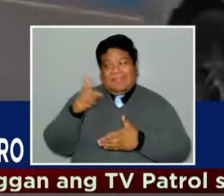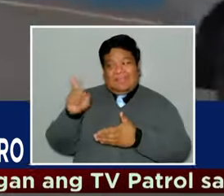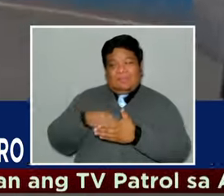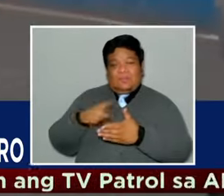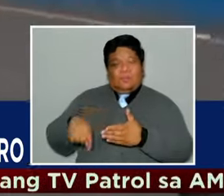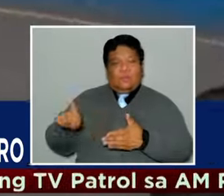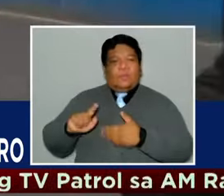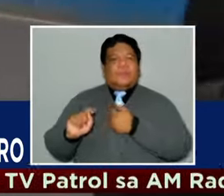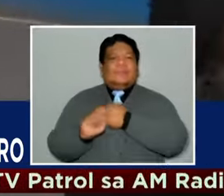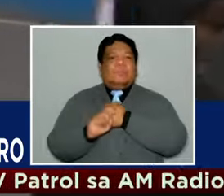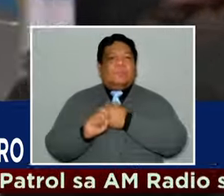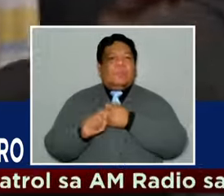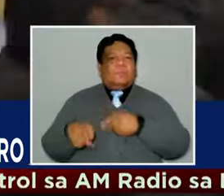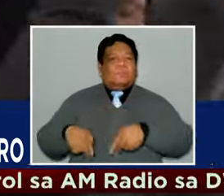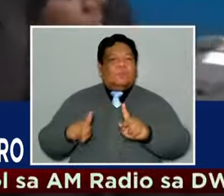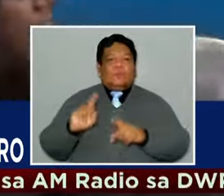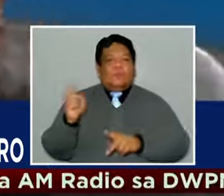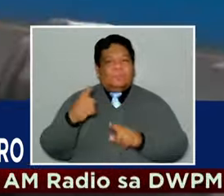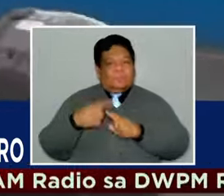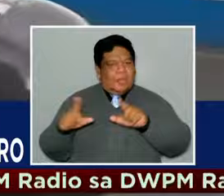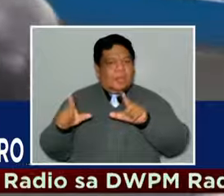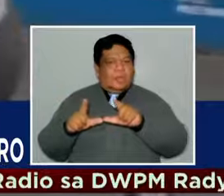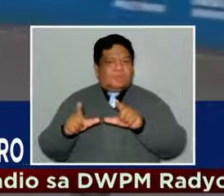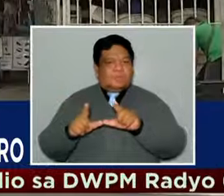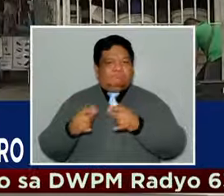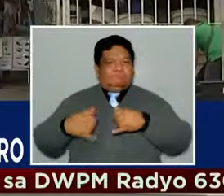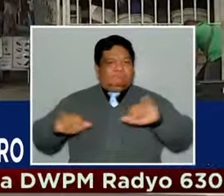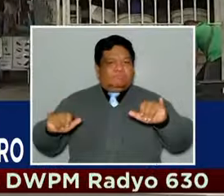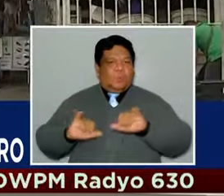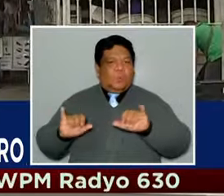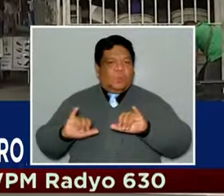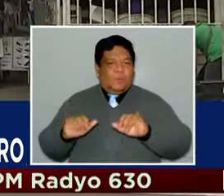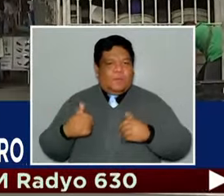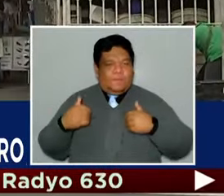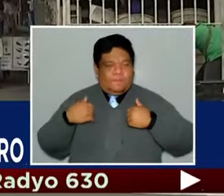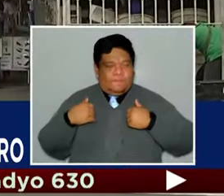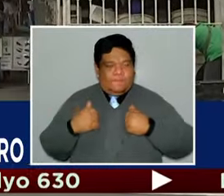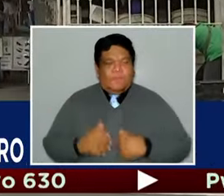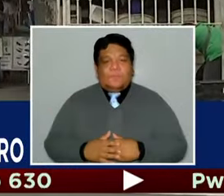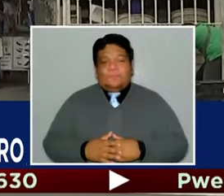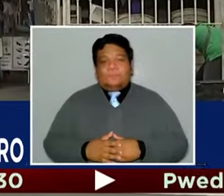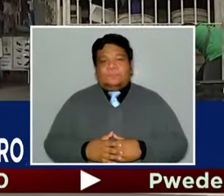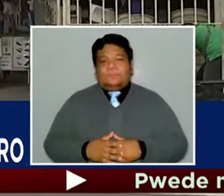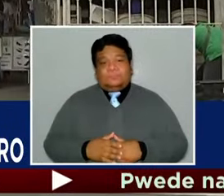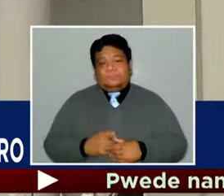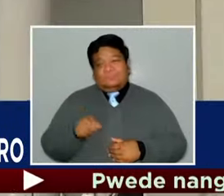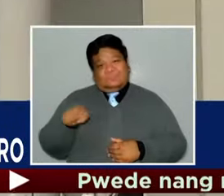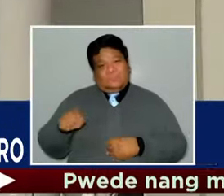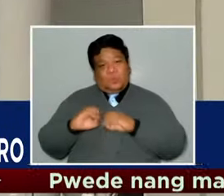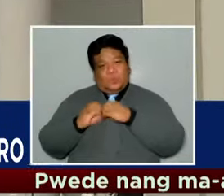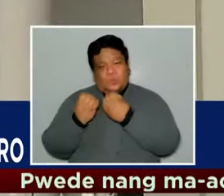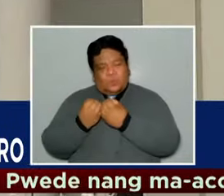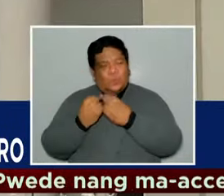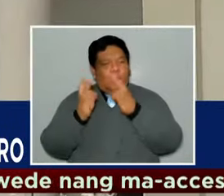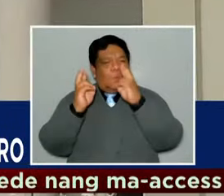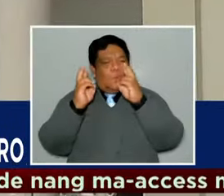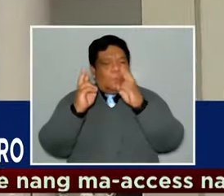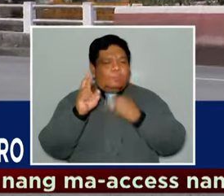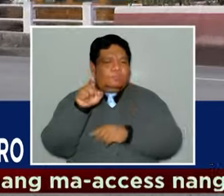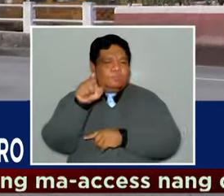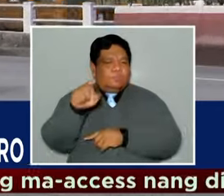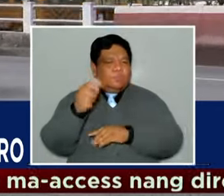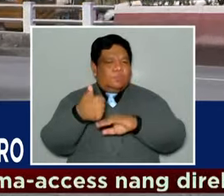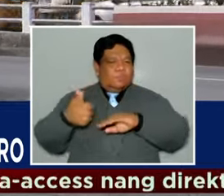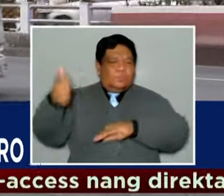operate. Umaasa din ng grupo na maglalabas ng temporary restraining order ang Korte Suprema sa lalong madaling